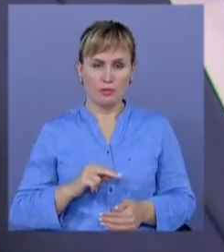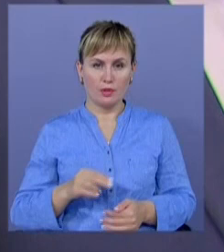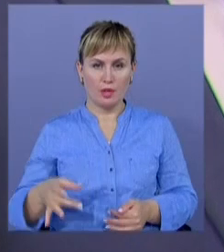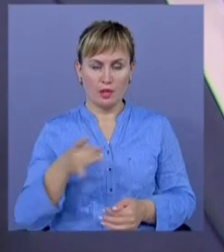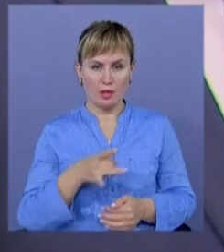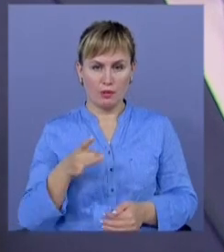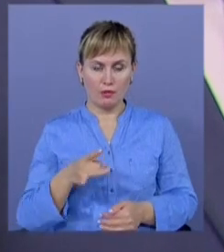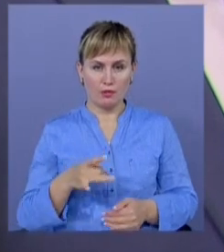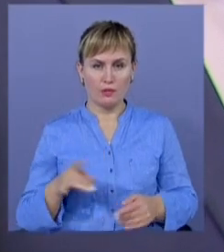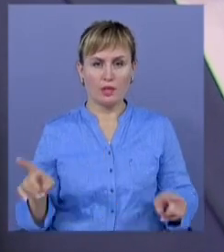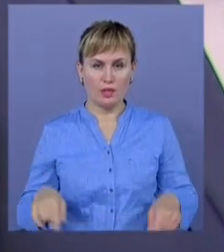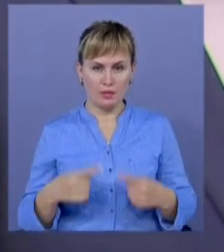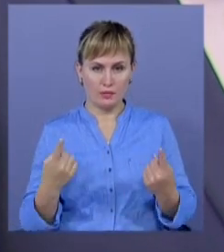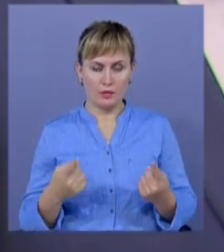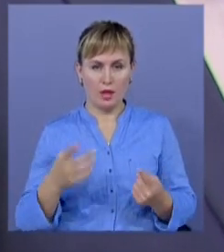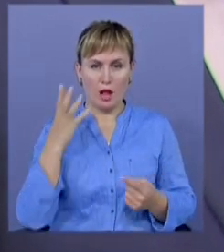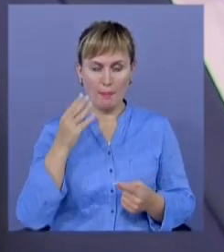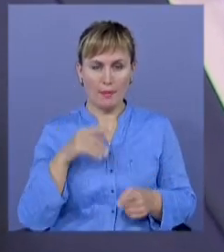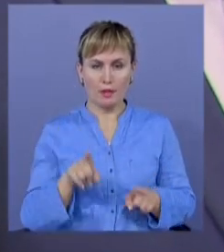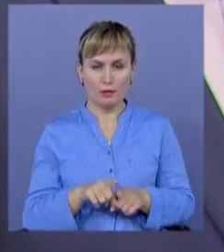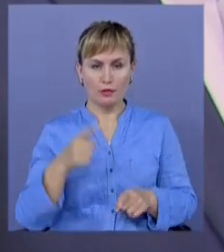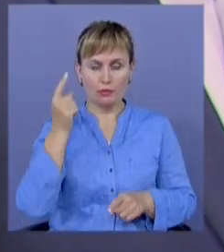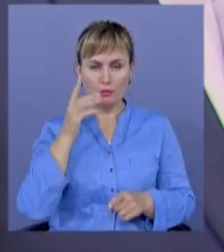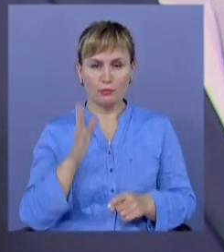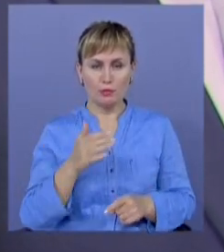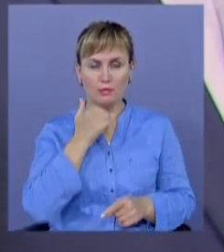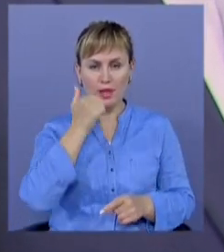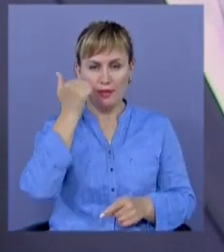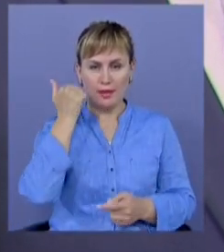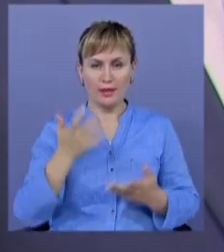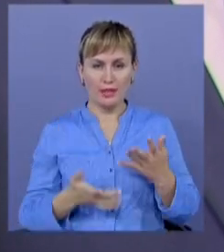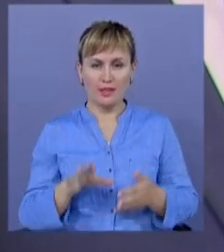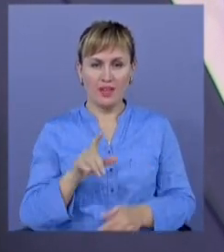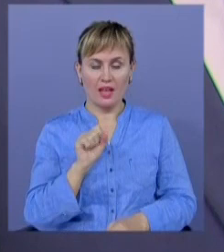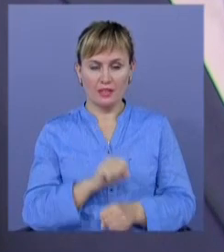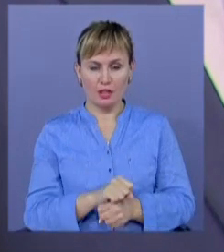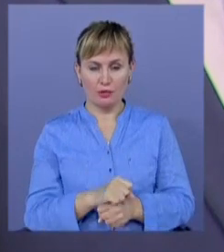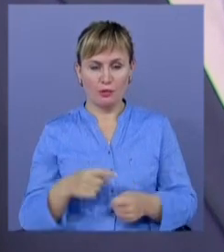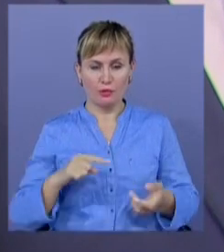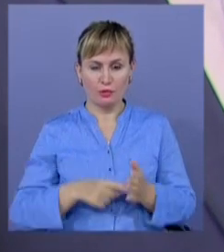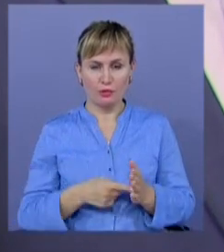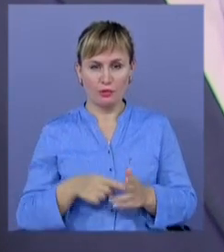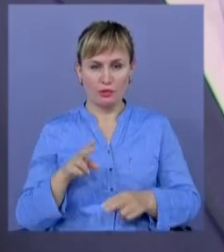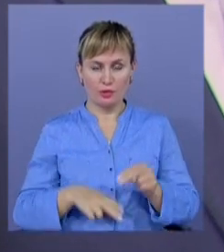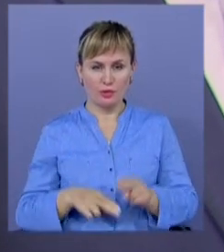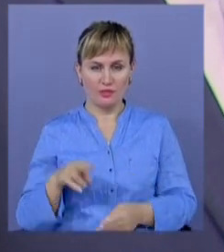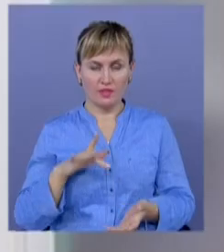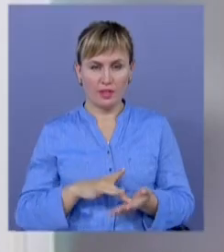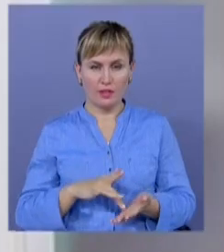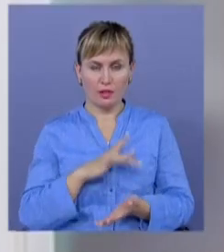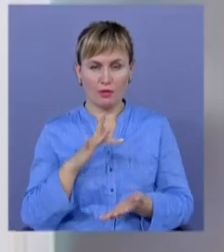Регион реально расцвел. Алматинцы тоже, думаю, будут благодарны, если вы остановите точечную застройку в центре